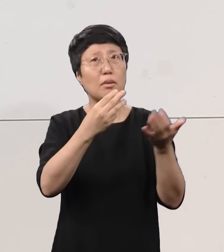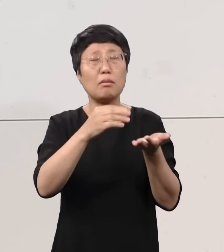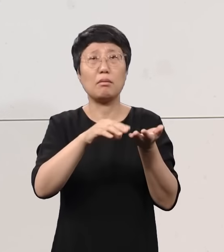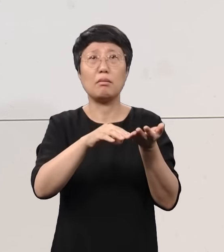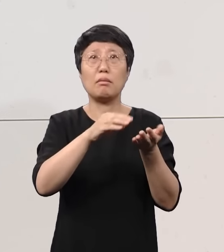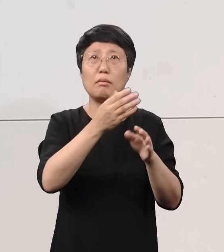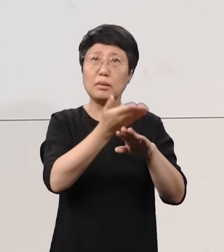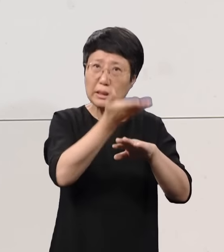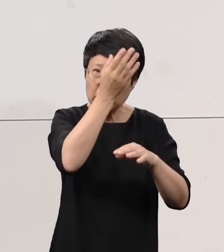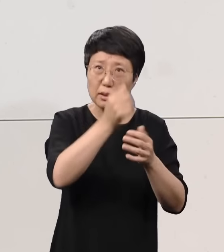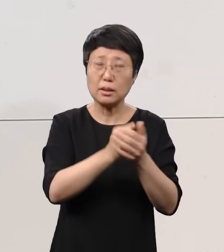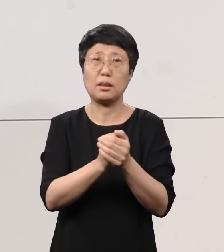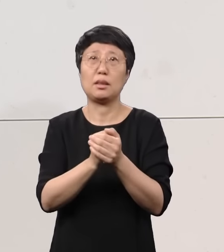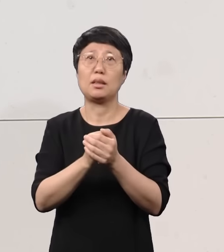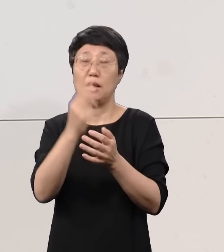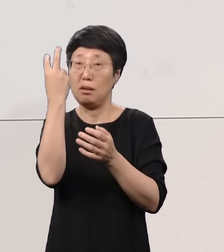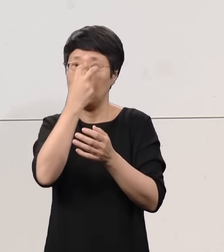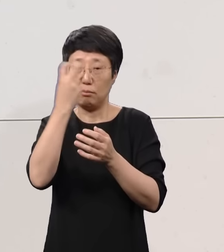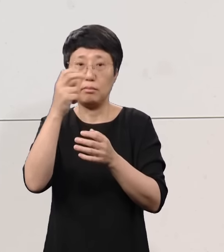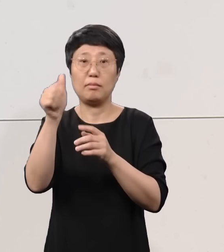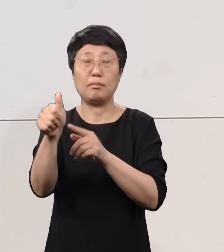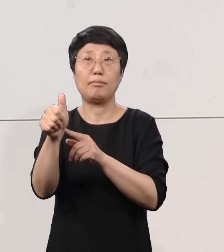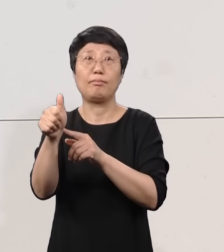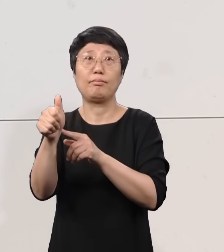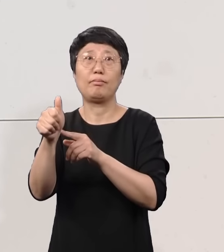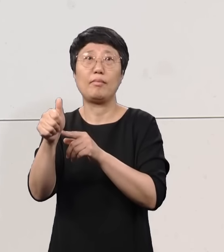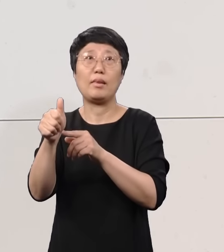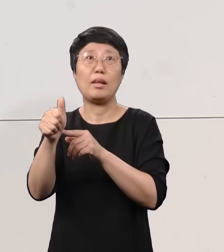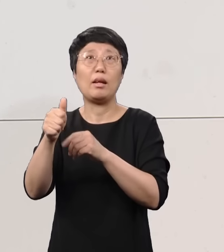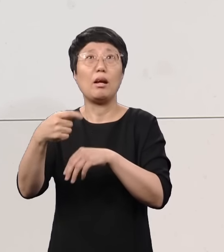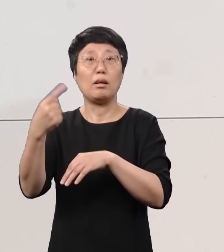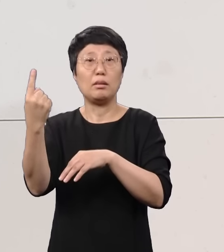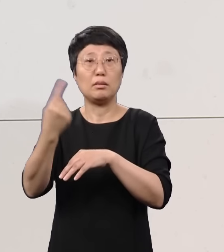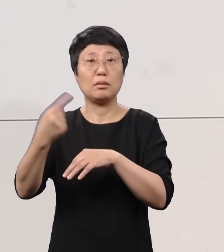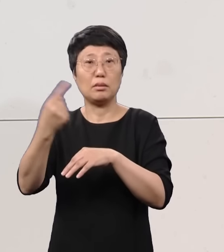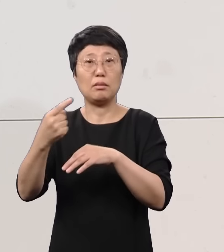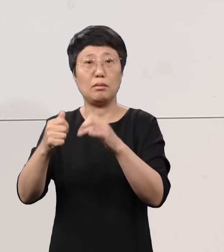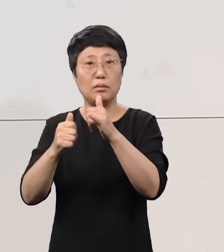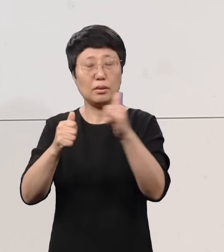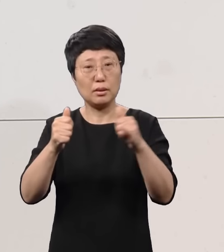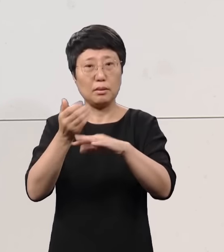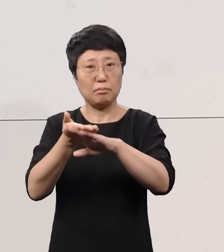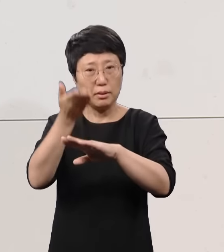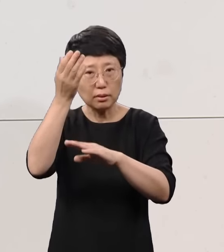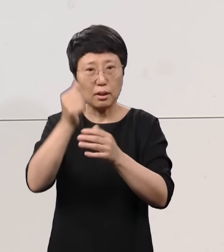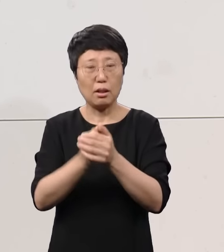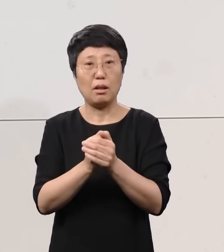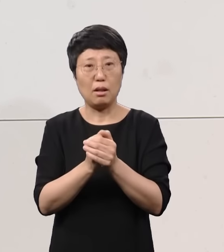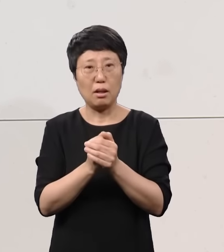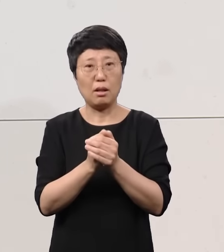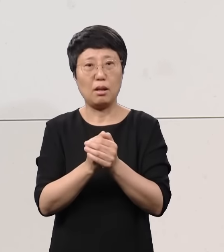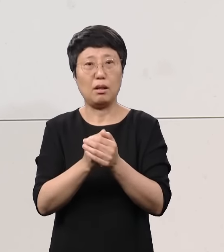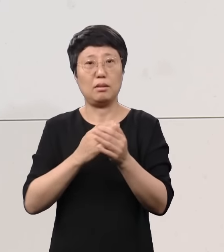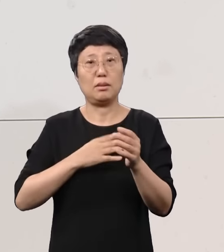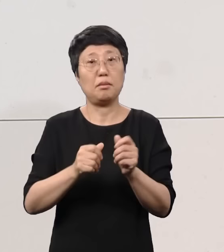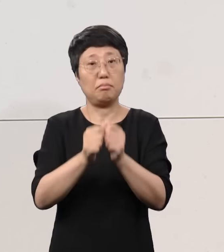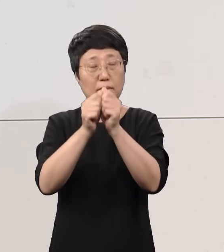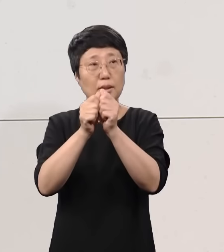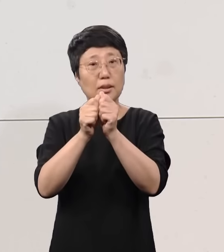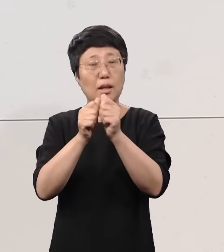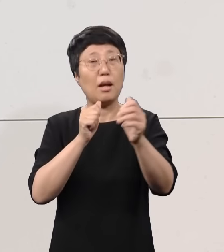넘습니다 그리고 미사를 가면 두 대의 미사를 제가 하게 되는데요 갈 때마다 라면과